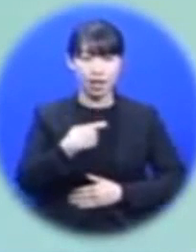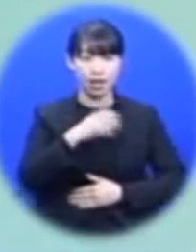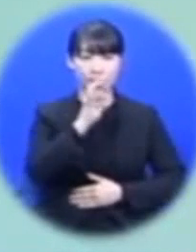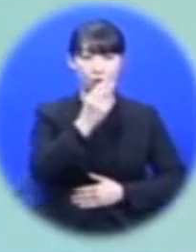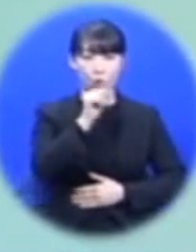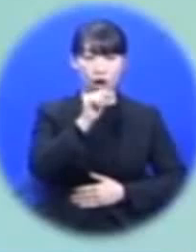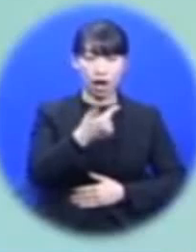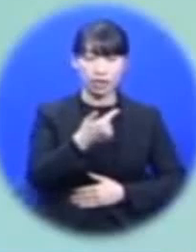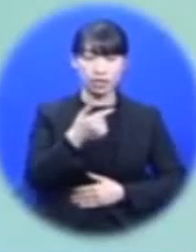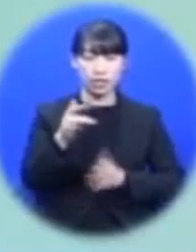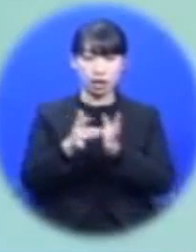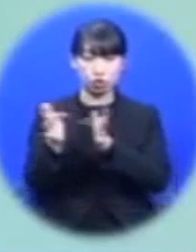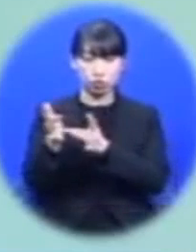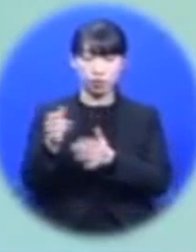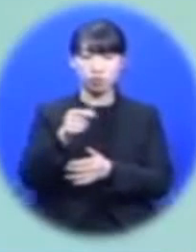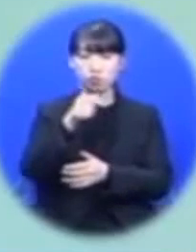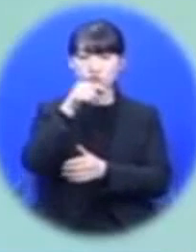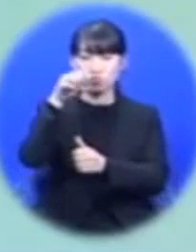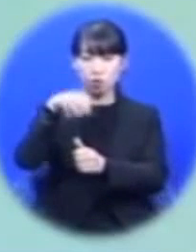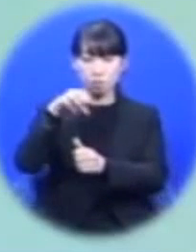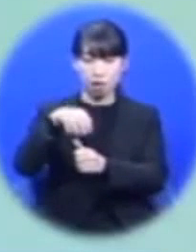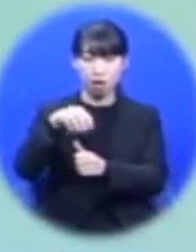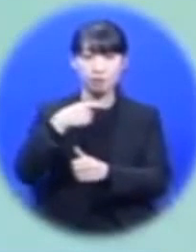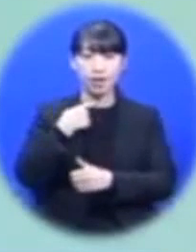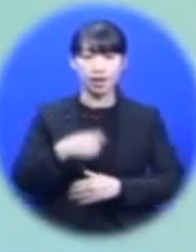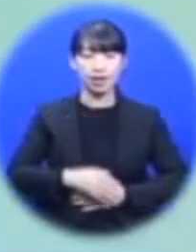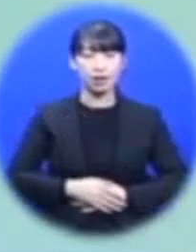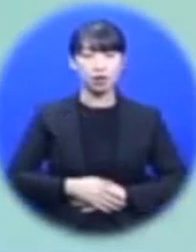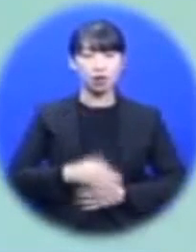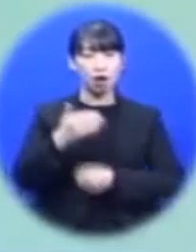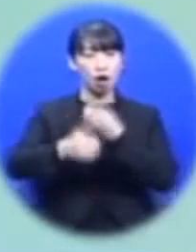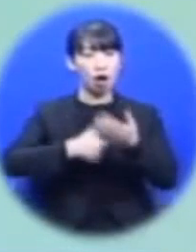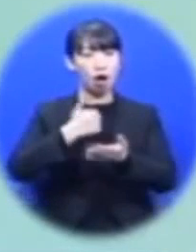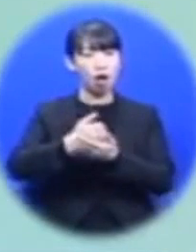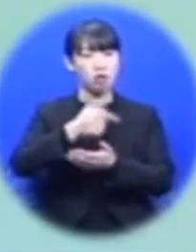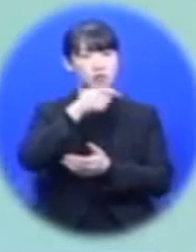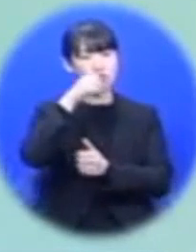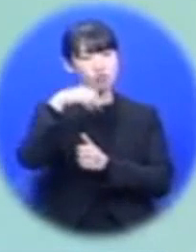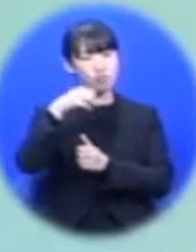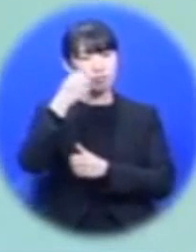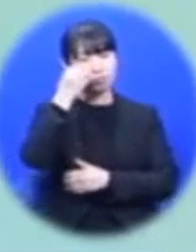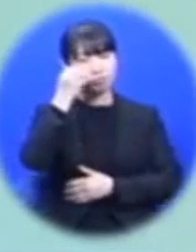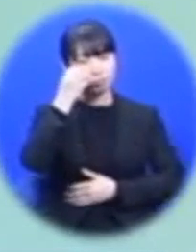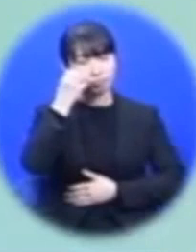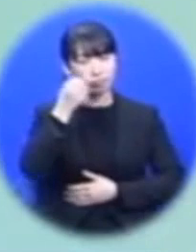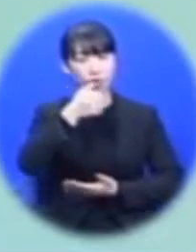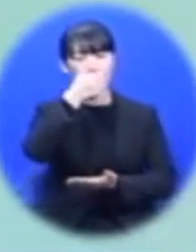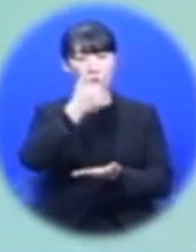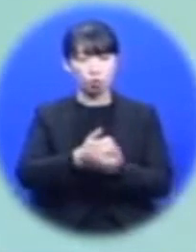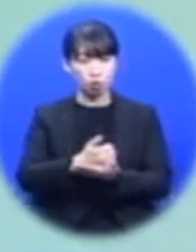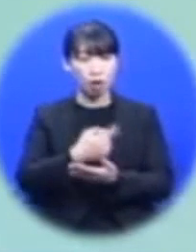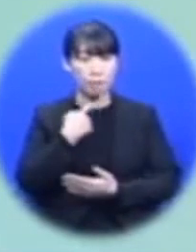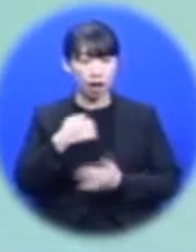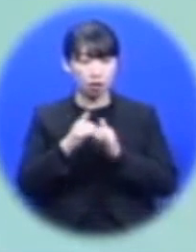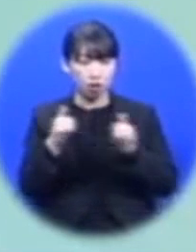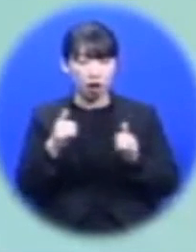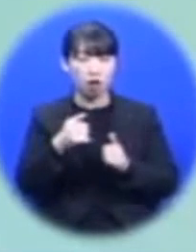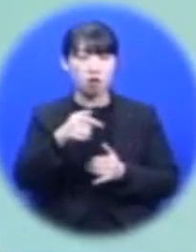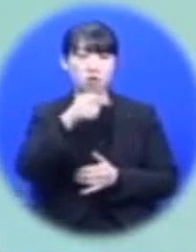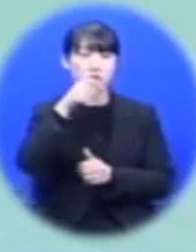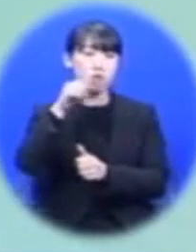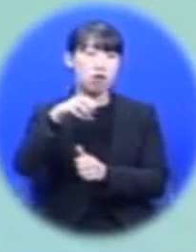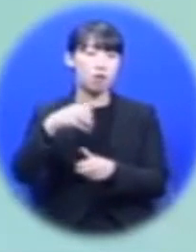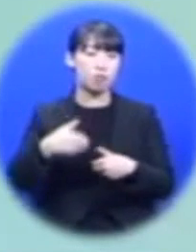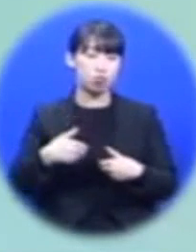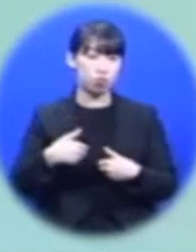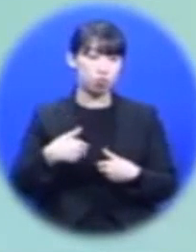받으셨죠 하나님이 무슨 세례를 받습니까 죄가 있는 사람이나 세례를 받는 거지 그 말은